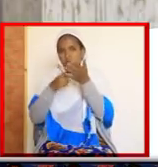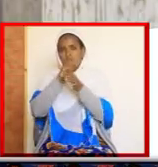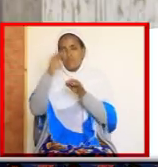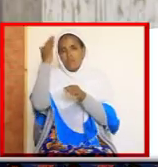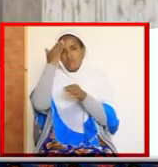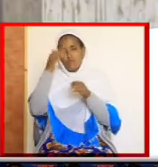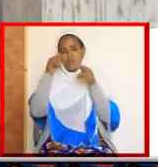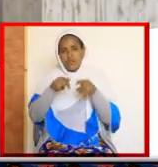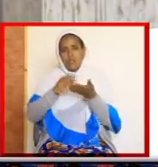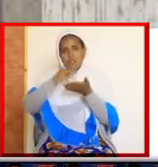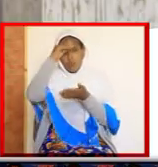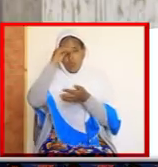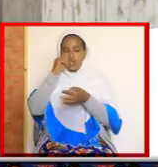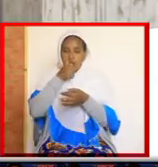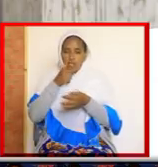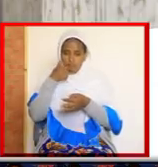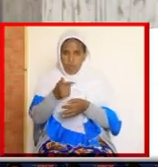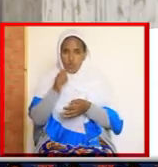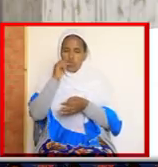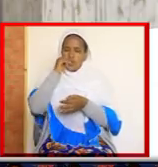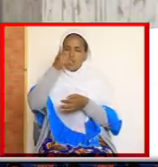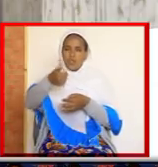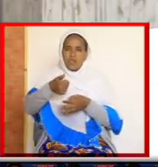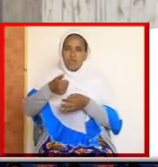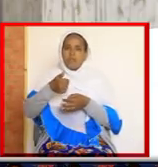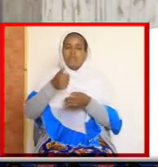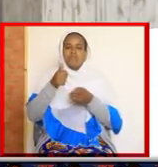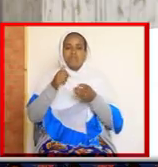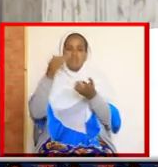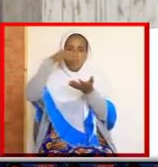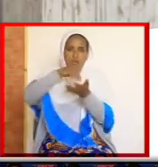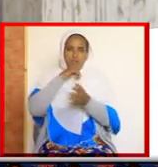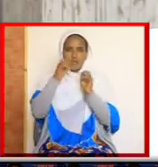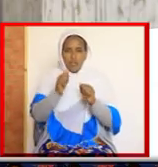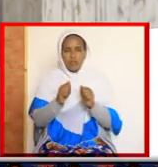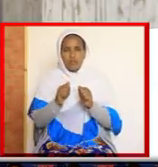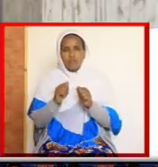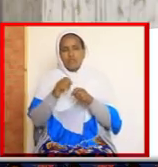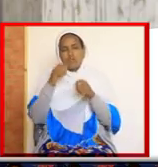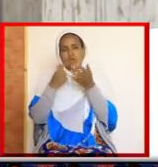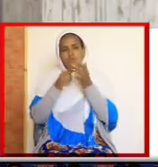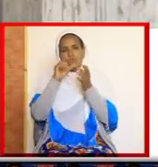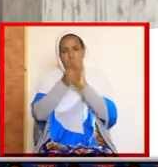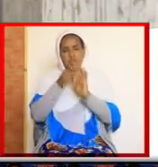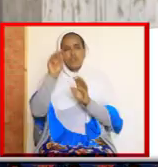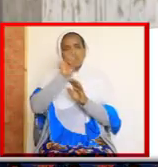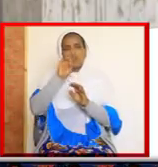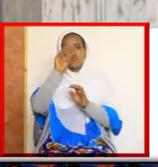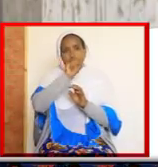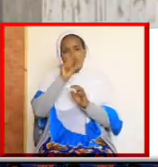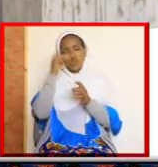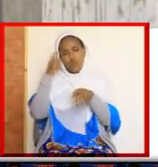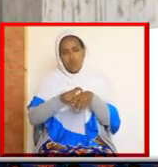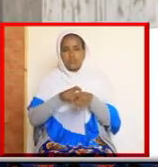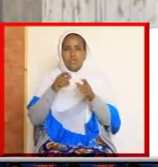ባንልም ዛሬ የተባለው ነገ ላይ ይደገም ይችላል። ዛሬ የተባለው ዘወትር የሚባል አለ። ለምሳሌ እንደ ስቡህ አሁን